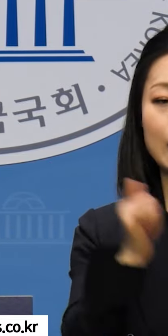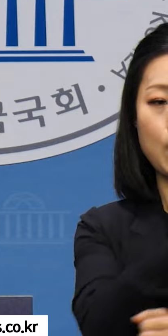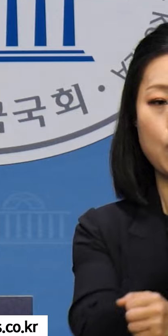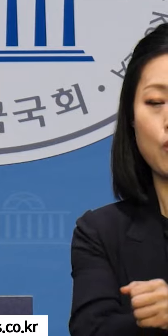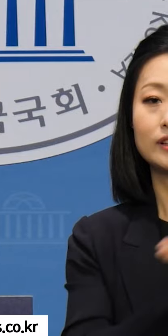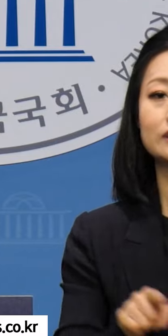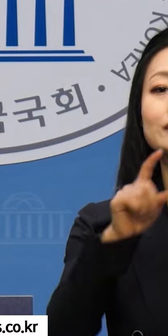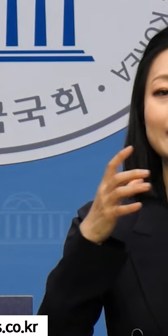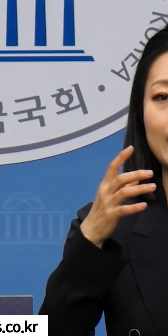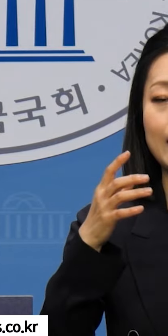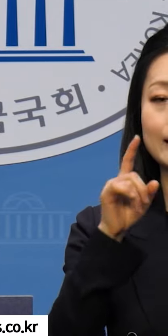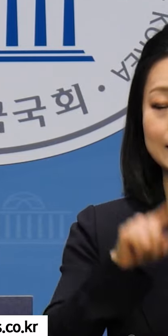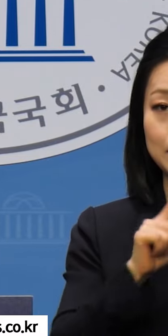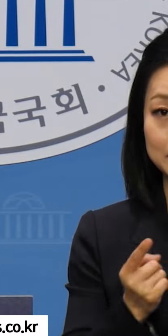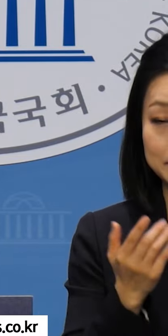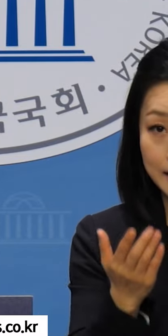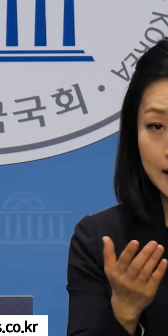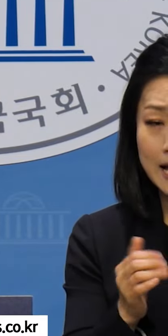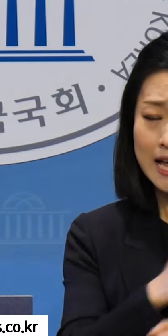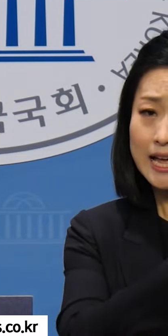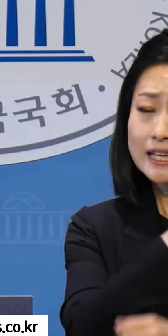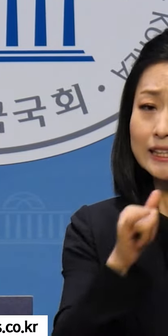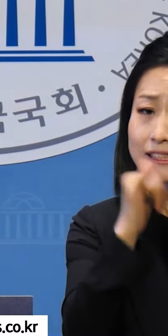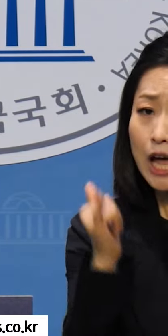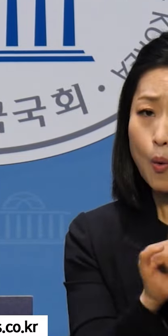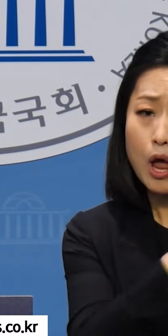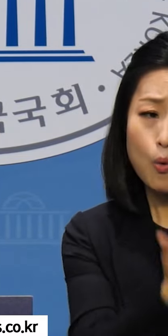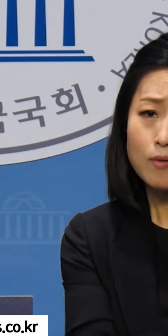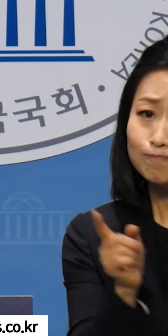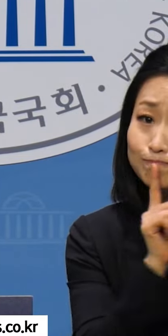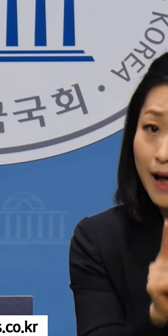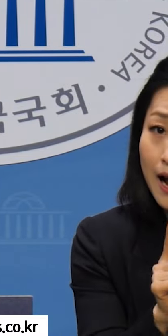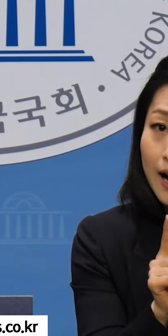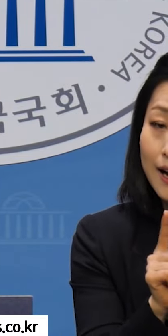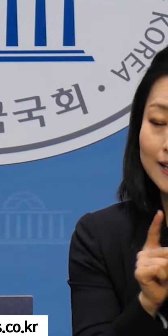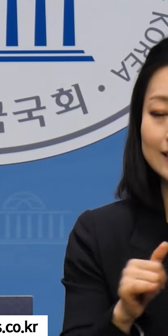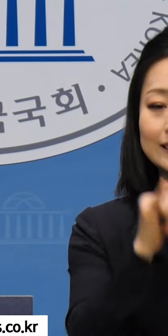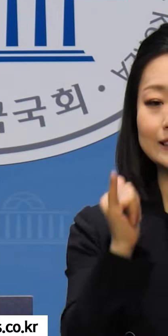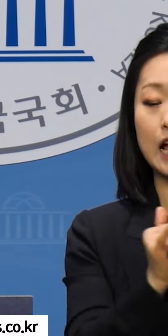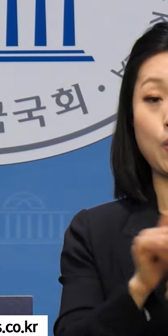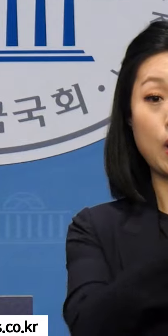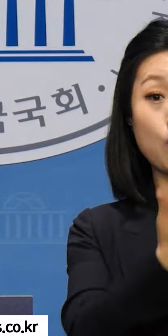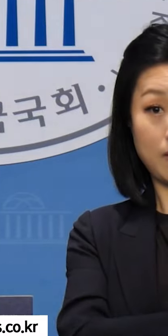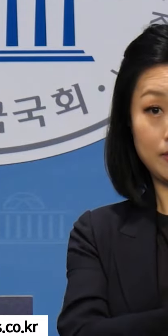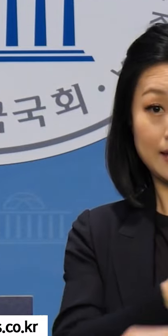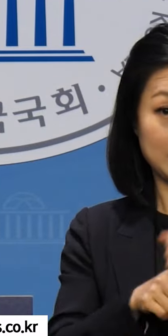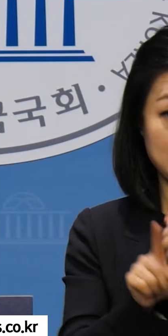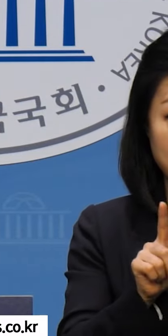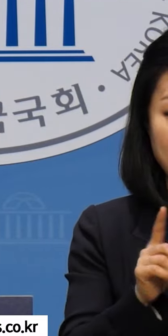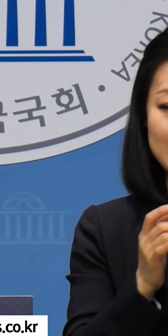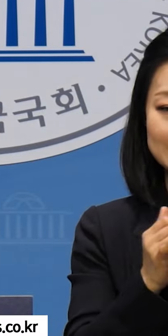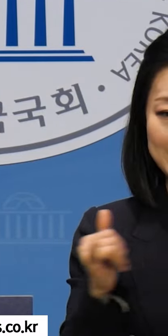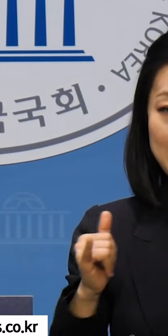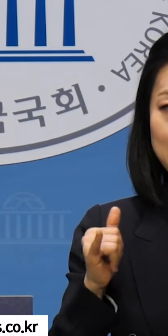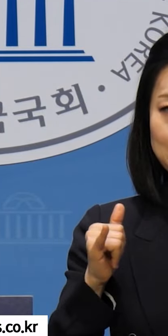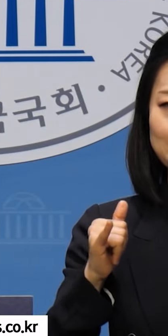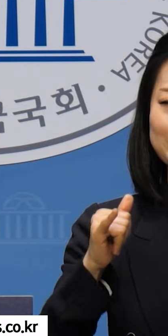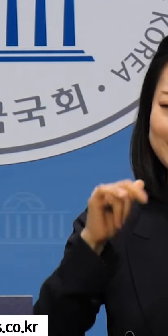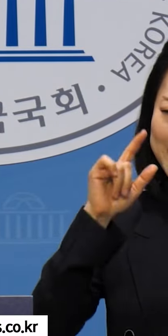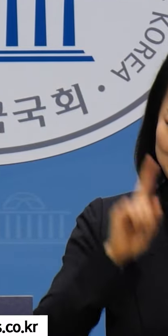말씀드리겠습니다 사회권이 표현이 생소하실 수 있습니다 사회권이란 사람답게 살 수